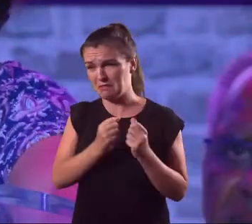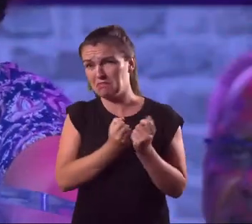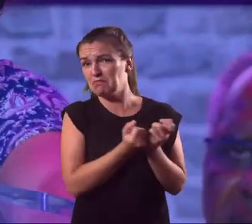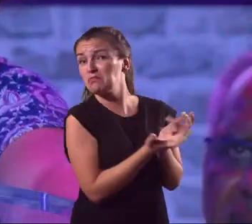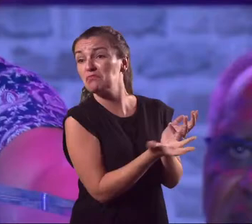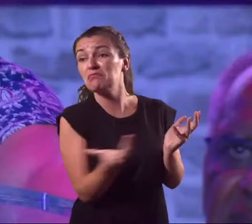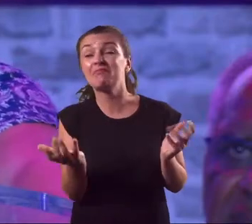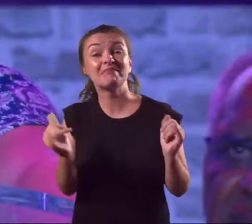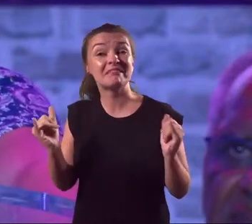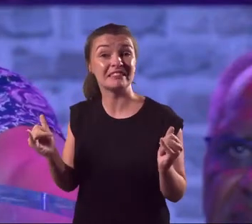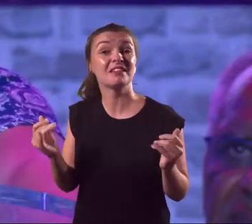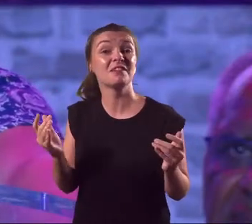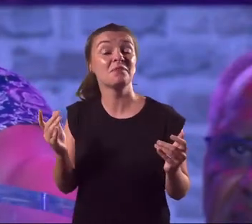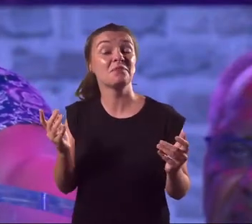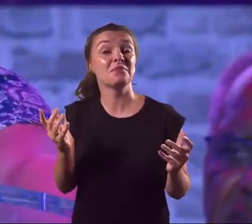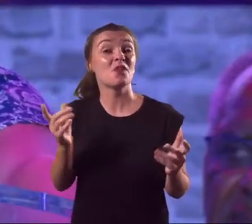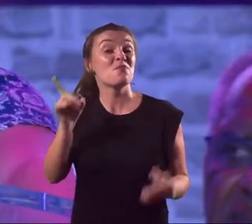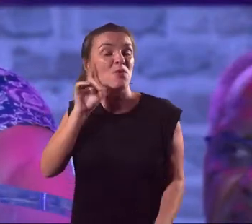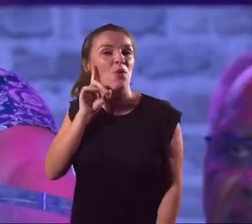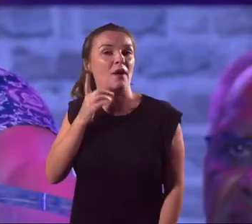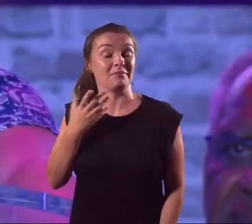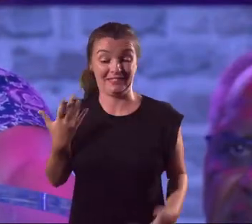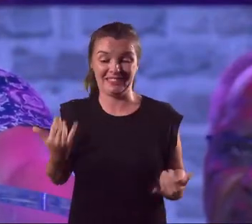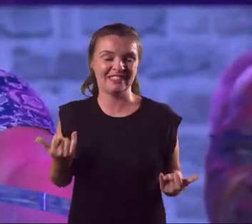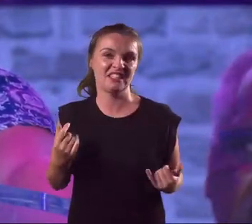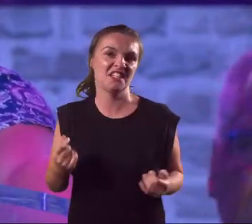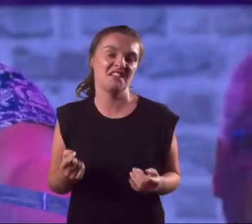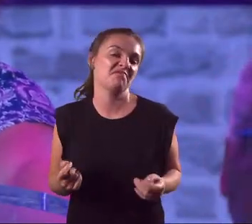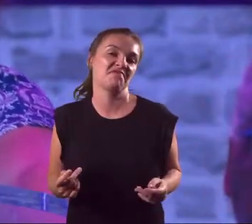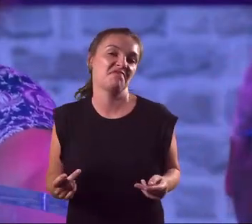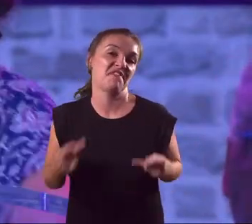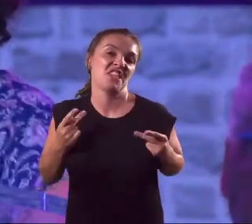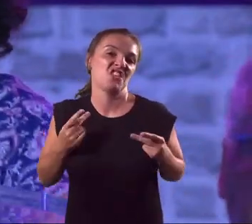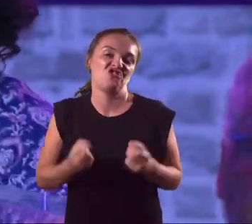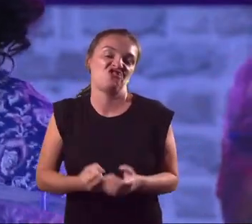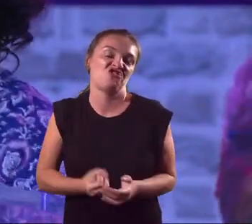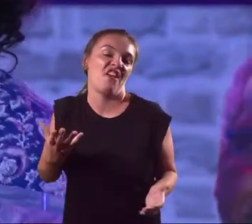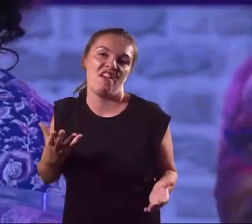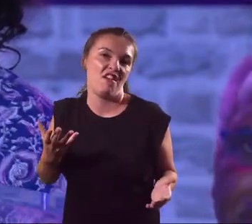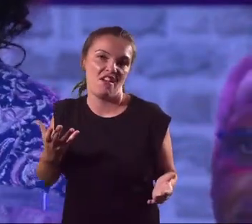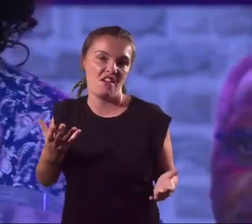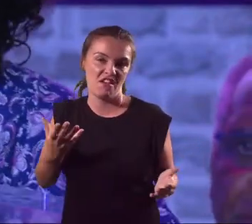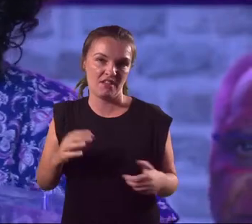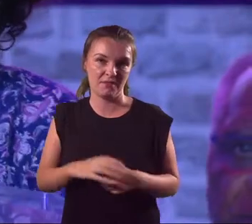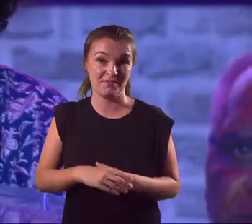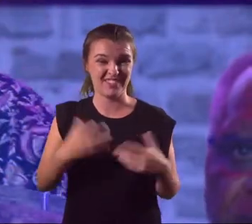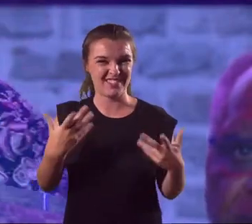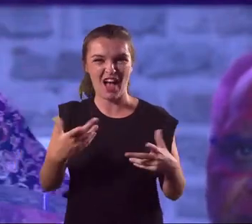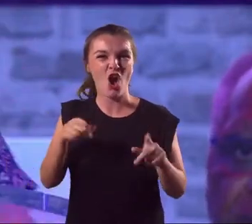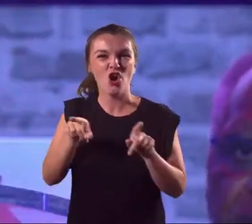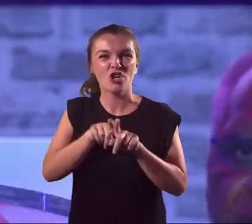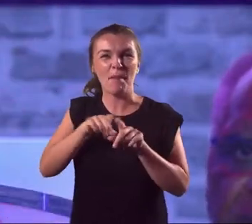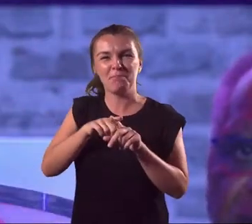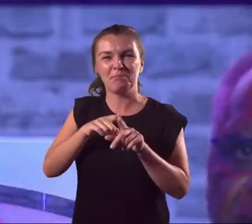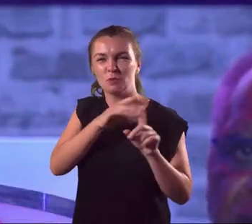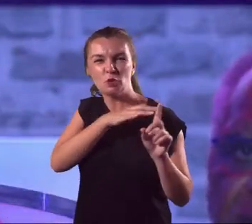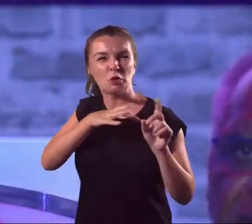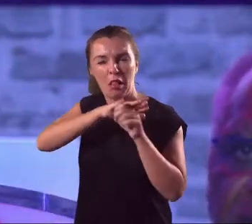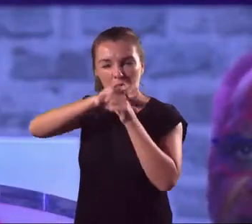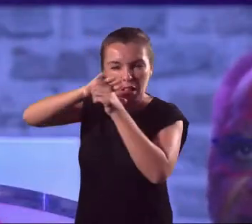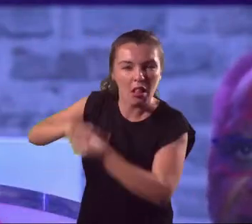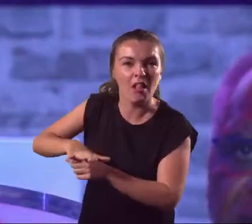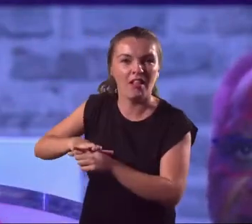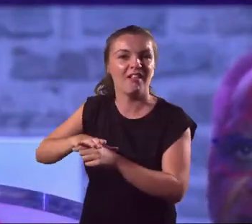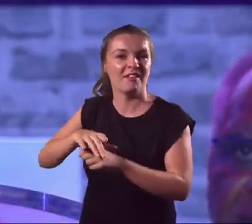cette salle, c'est parce que la vie est chère. La vie est chère et la maltraitance sociale atteint son